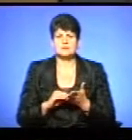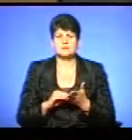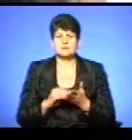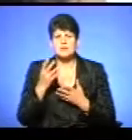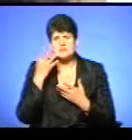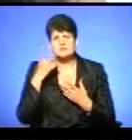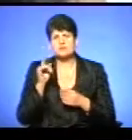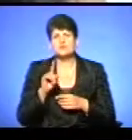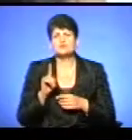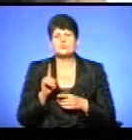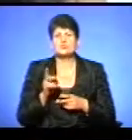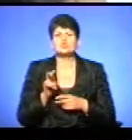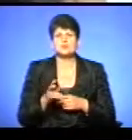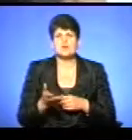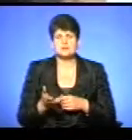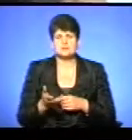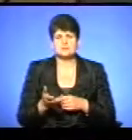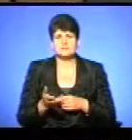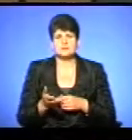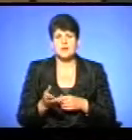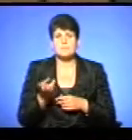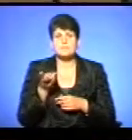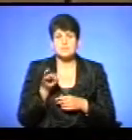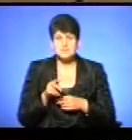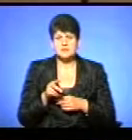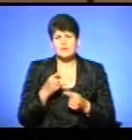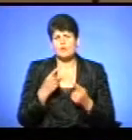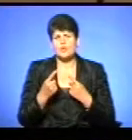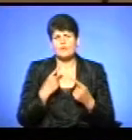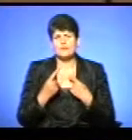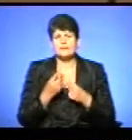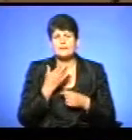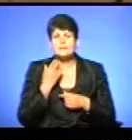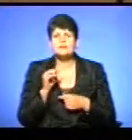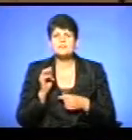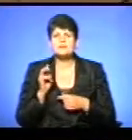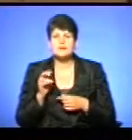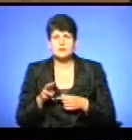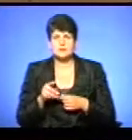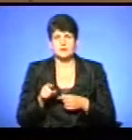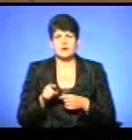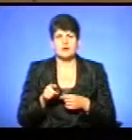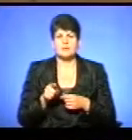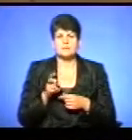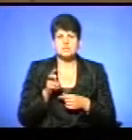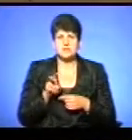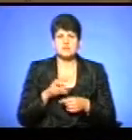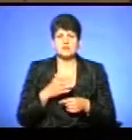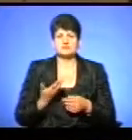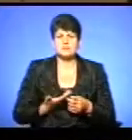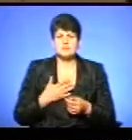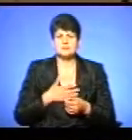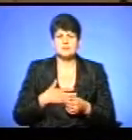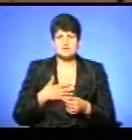забула. Вона забула, що прийшла. А прийшла тому, що їй поговорити нема з ким. А прийшла тому, що її щось турбує в житті, вона хотіла